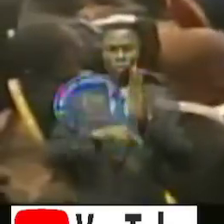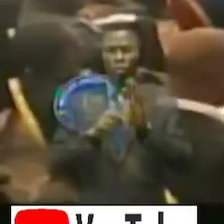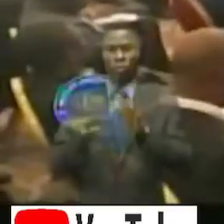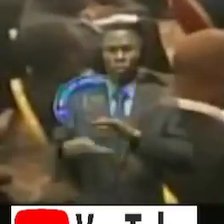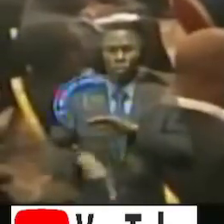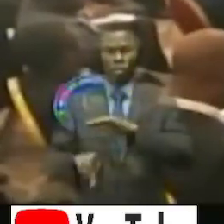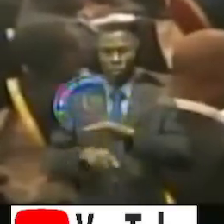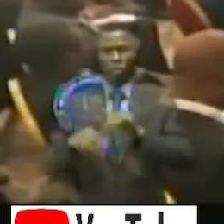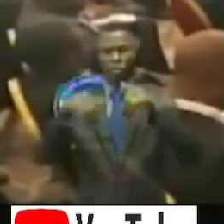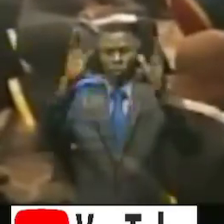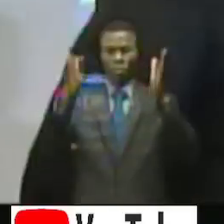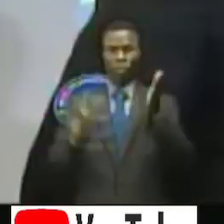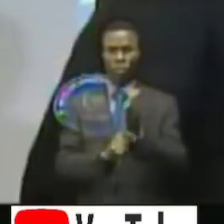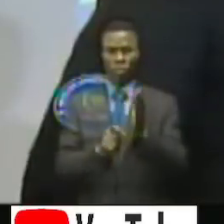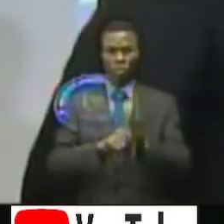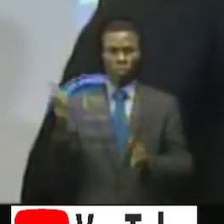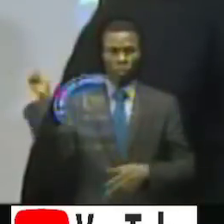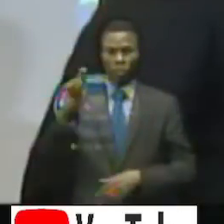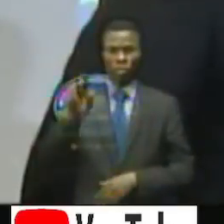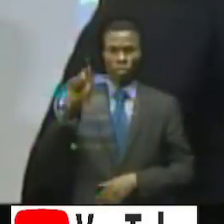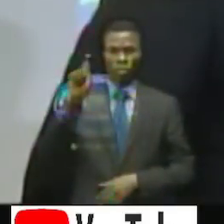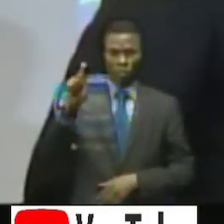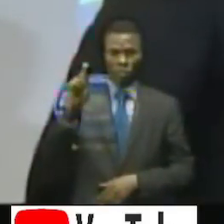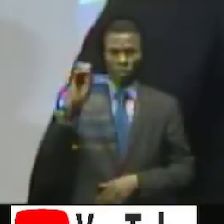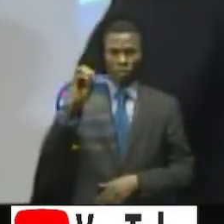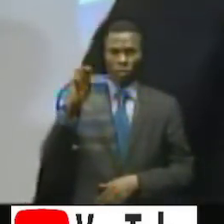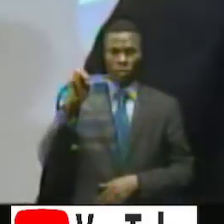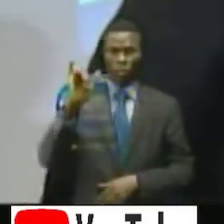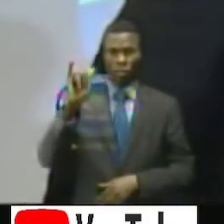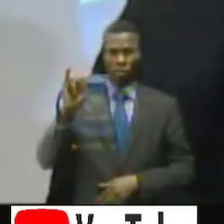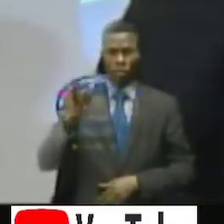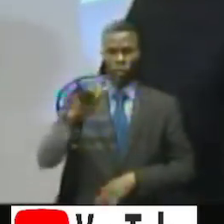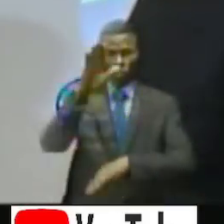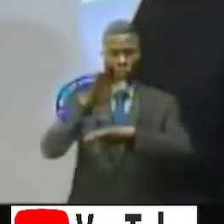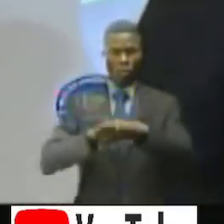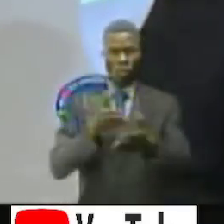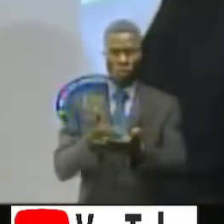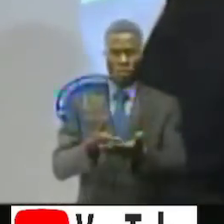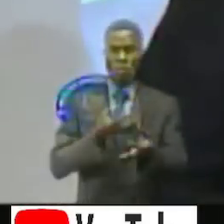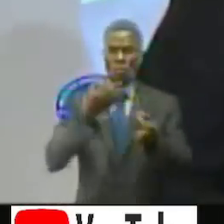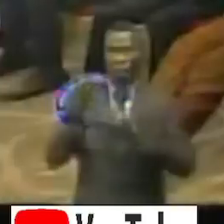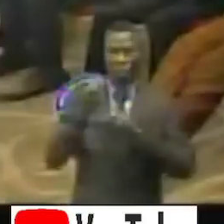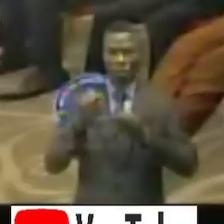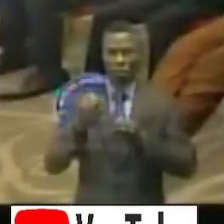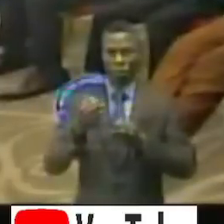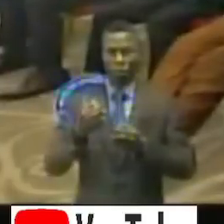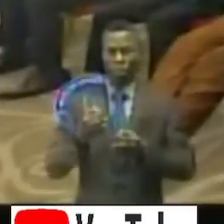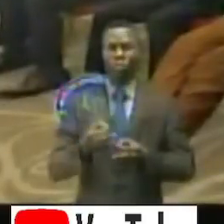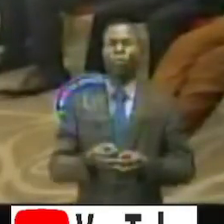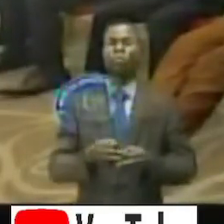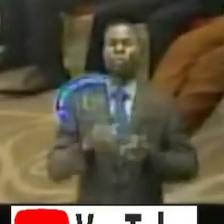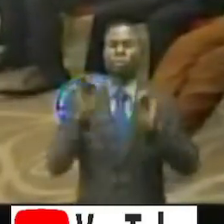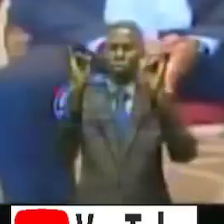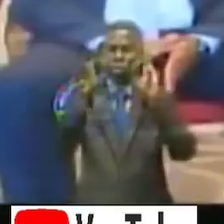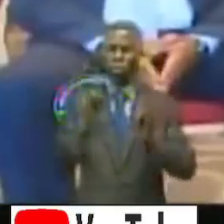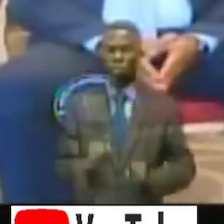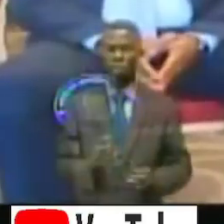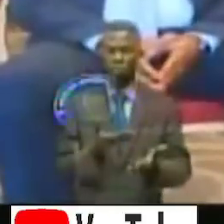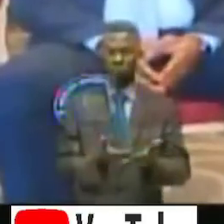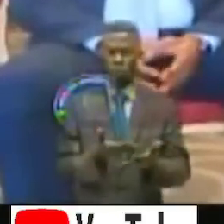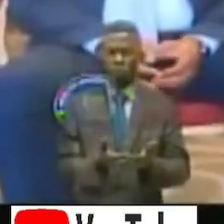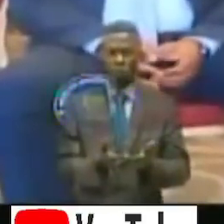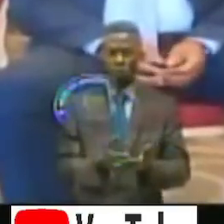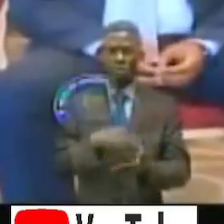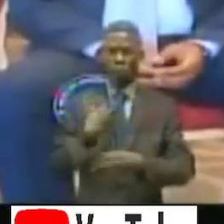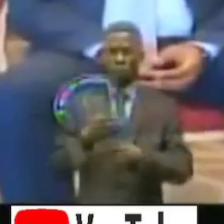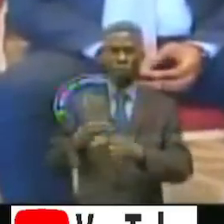et technique, le professeur Tony Mwaba Kazadi, a été invité pour expliquer les 8 onglets informatiques mis en ligne pour assurer